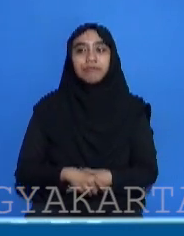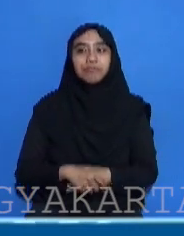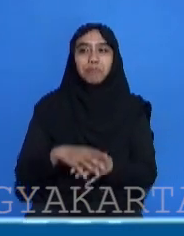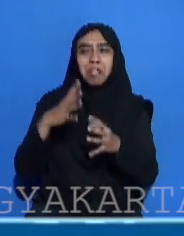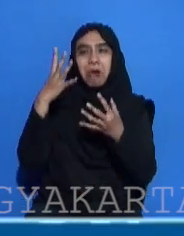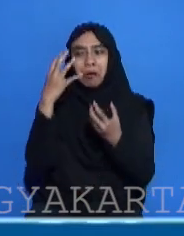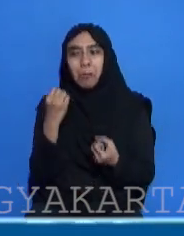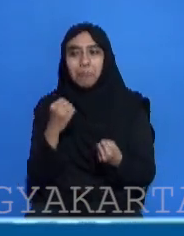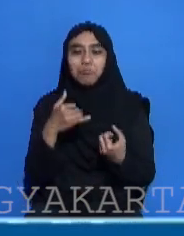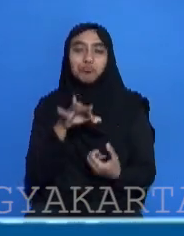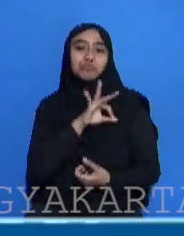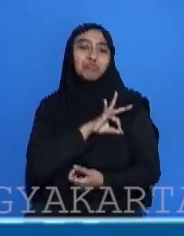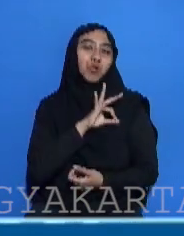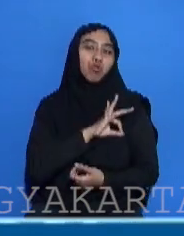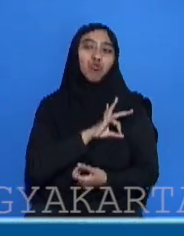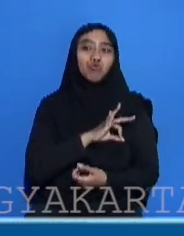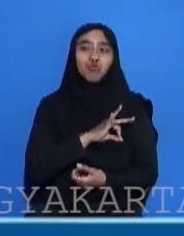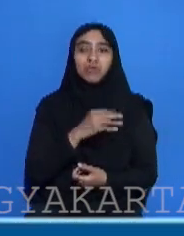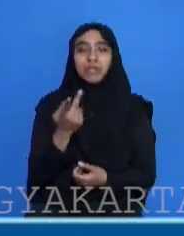menguntungkan bagi petani